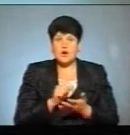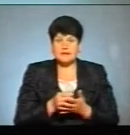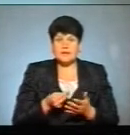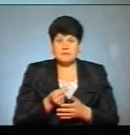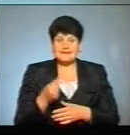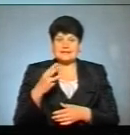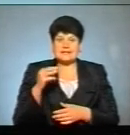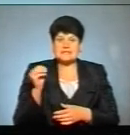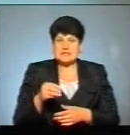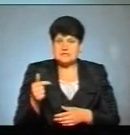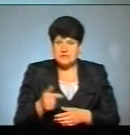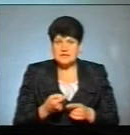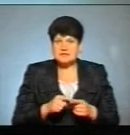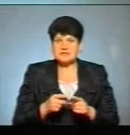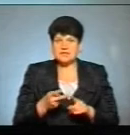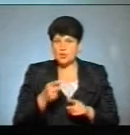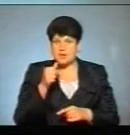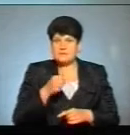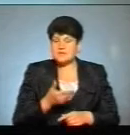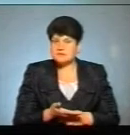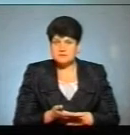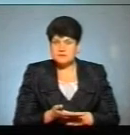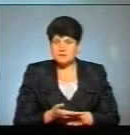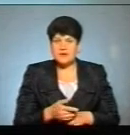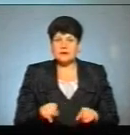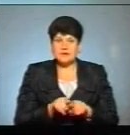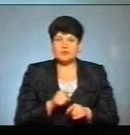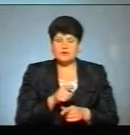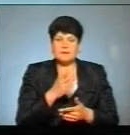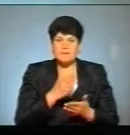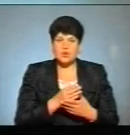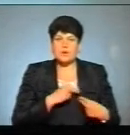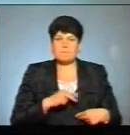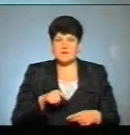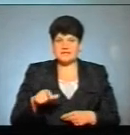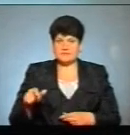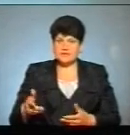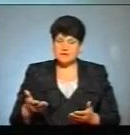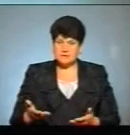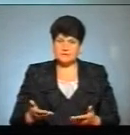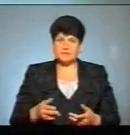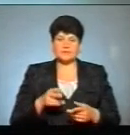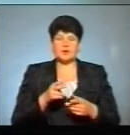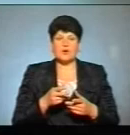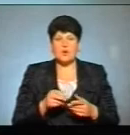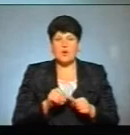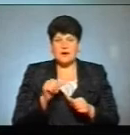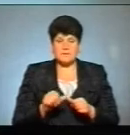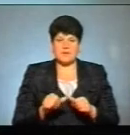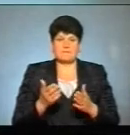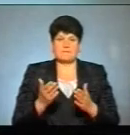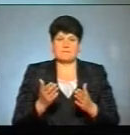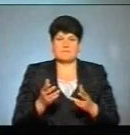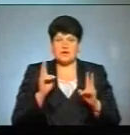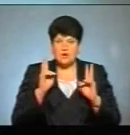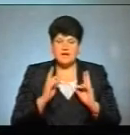по 30 тисяч гривень, це вже пішов другий місяць, а також вони мають працівників, ці перукарі. Деякі перукарні мають і по 8